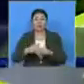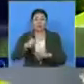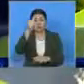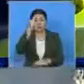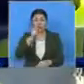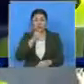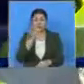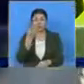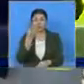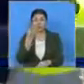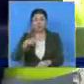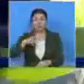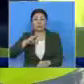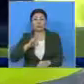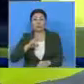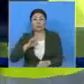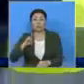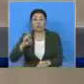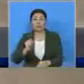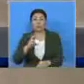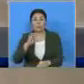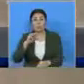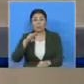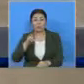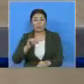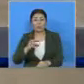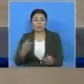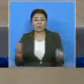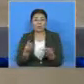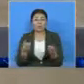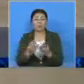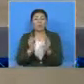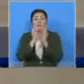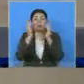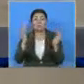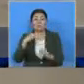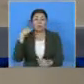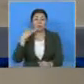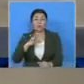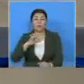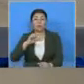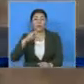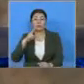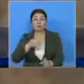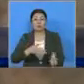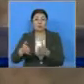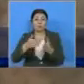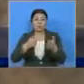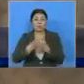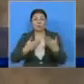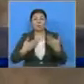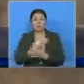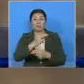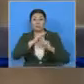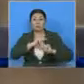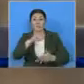битум алып отыр. Көпірге ары қарай жұмыстанады. Елек өзені арқылы өтетін көпірден Ақтөбе Орск автожолына дейінгі жолды қайта жаңғырту